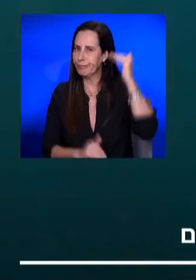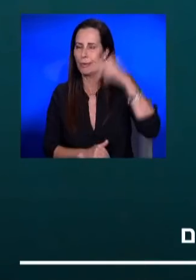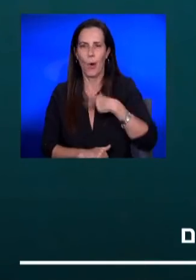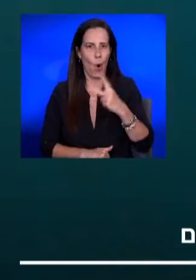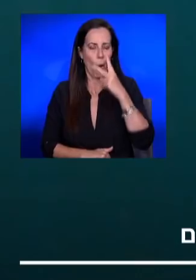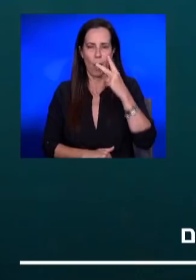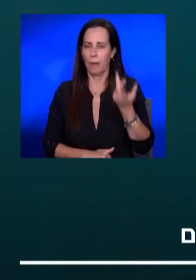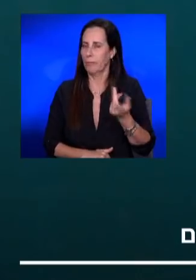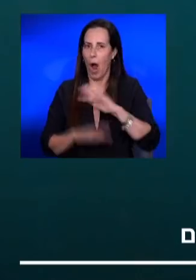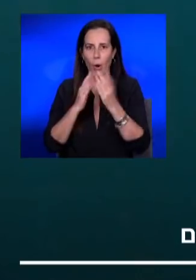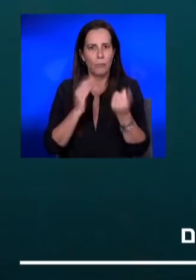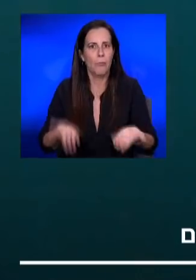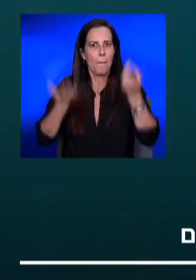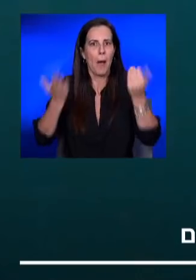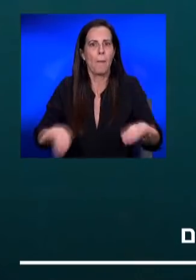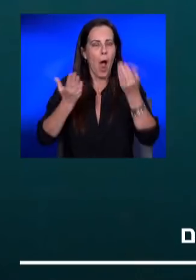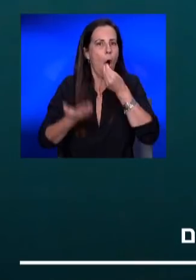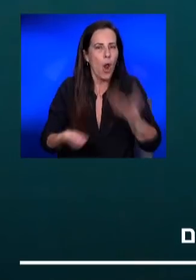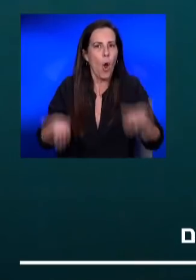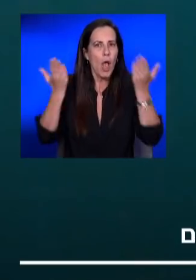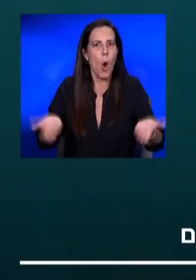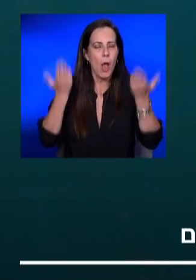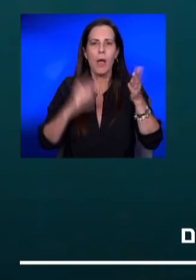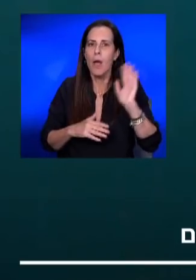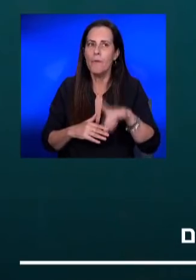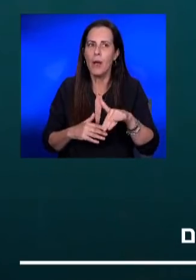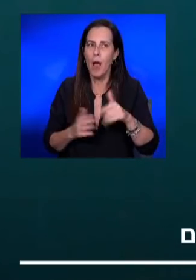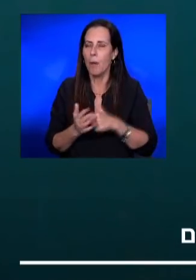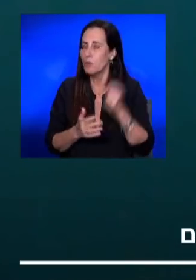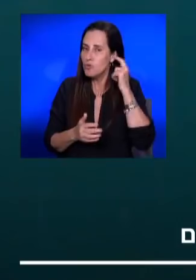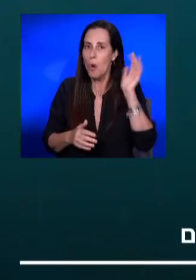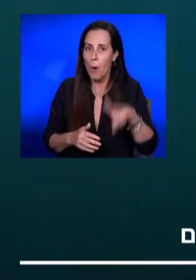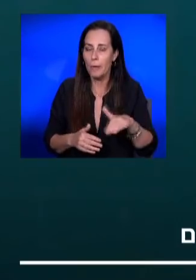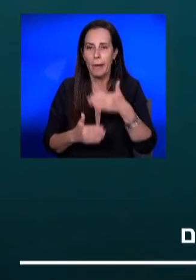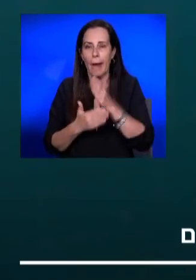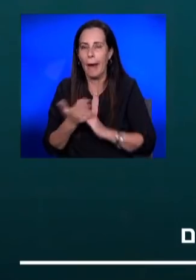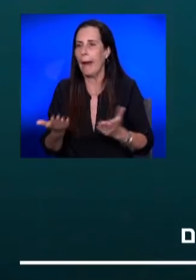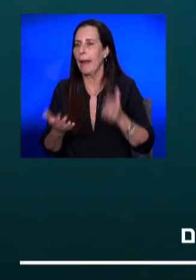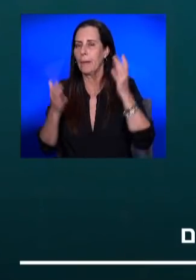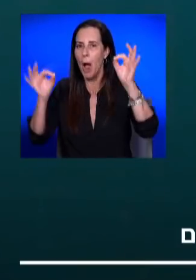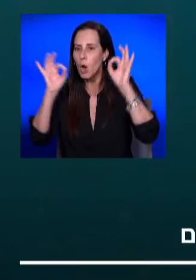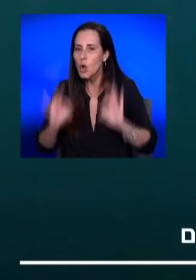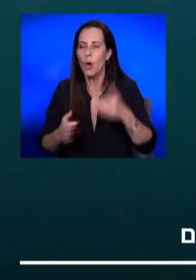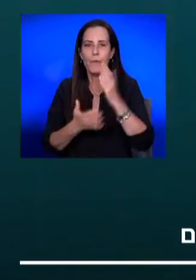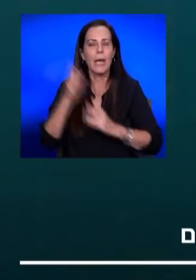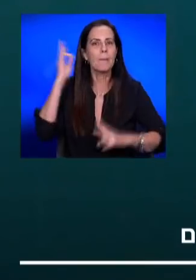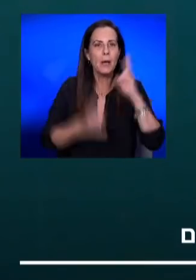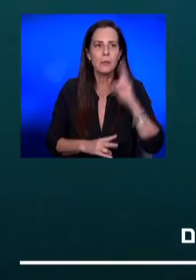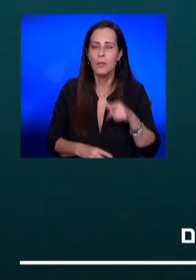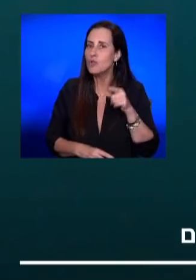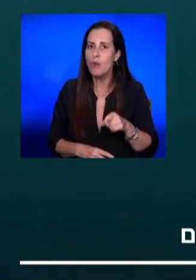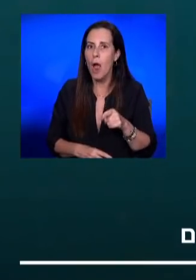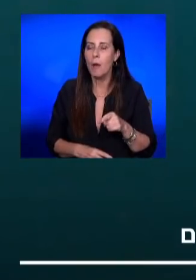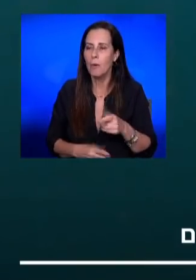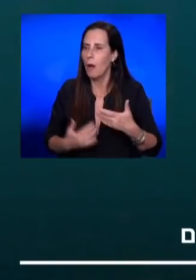מדד המחירים, אנחנו רואות את מחירי הירקות והפירות, וגם שומעות הצהרות של חלק מהקמעונאים ושל חלק מהיצרנים על זה שהם